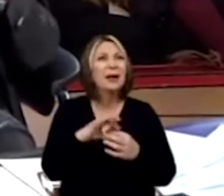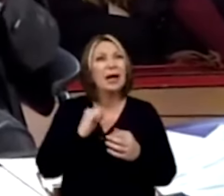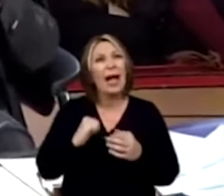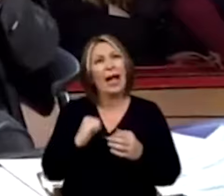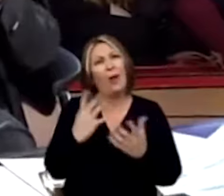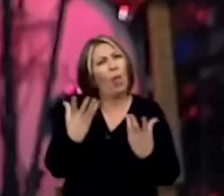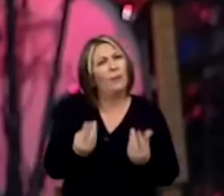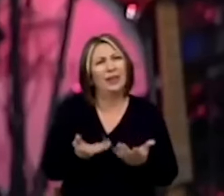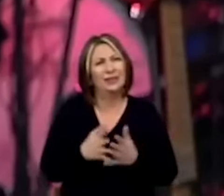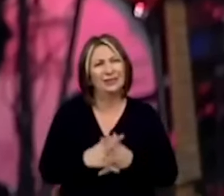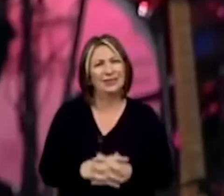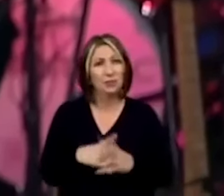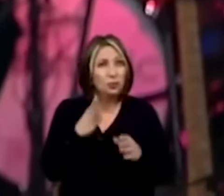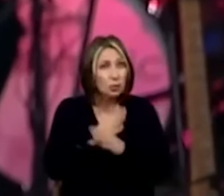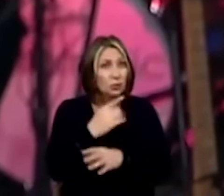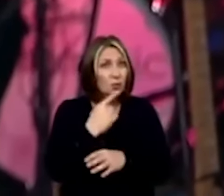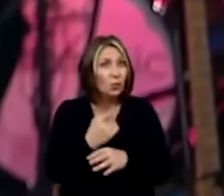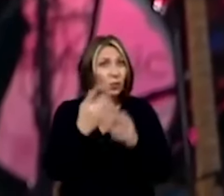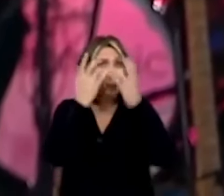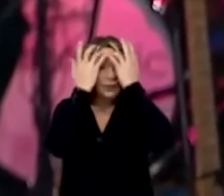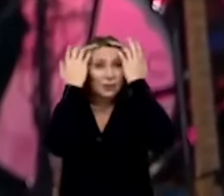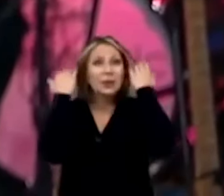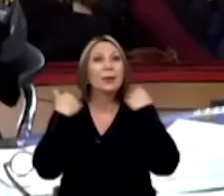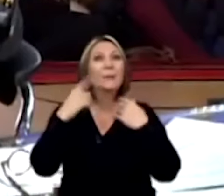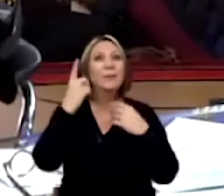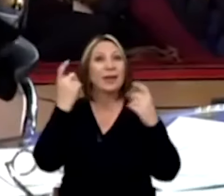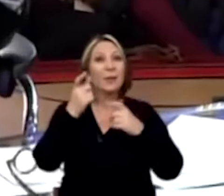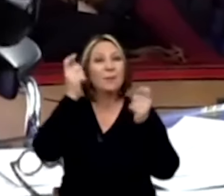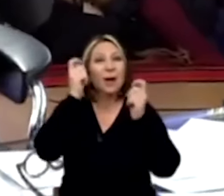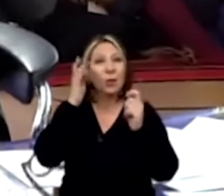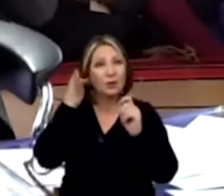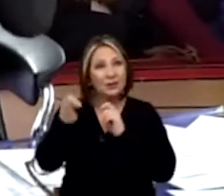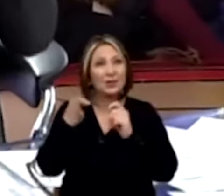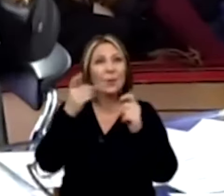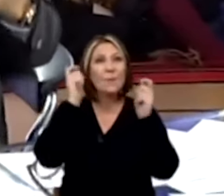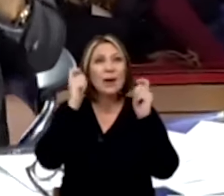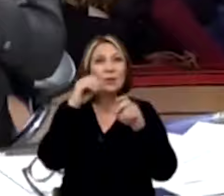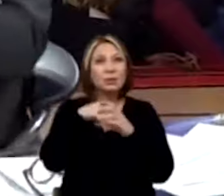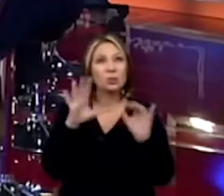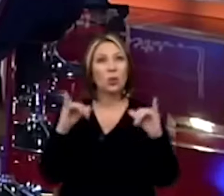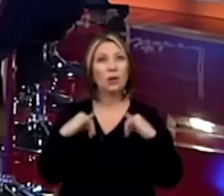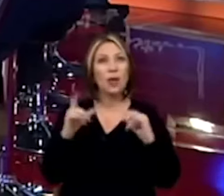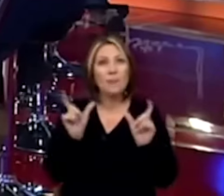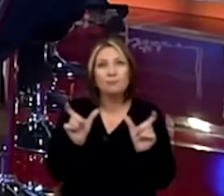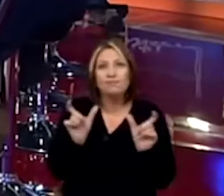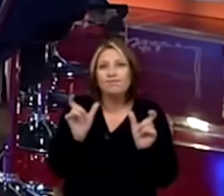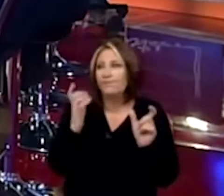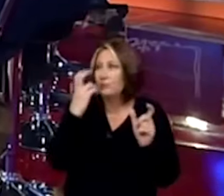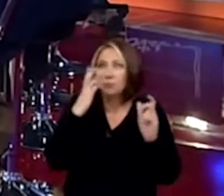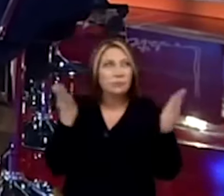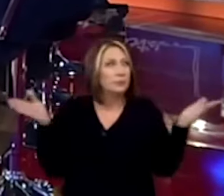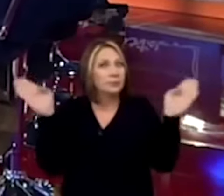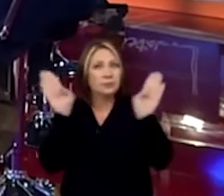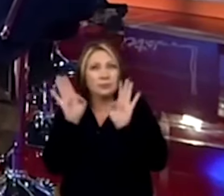Kakanızı yapabilirsiniz. Ciddi söylüyorum yani bir yere gidip banyoya gidip, çünkü banyo çok kişi için emniyetli bir yerdir. Yani o 4